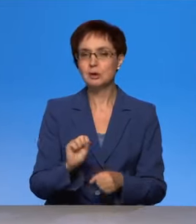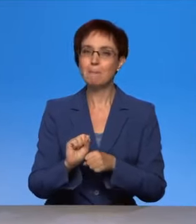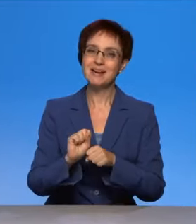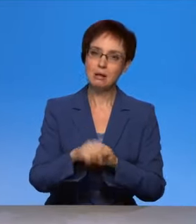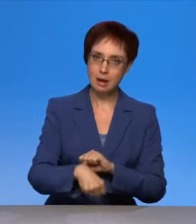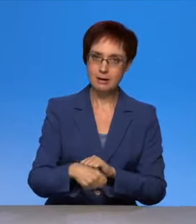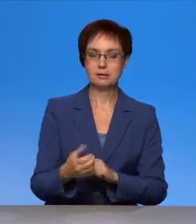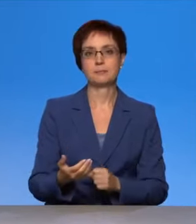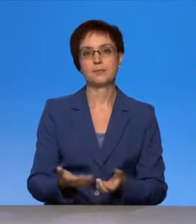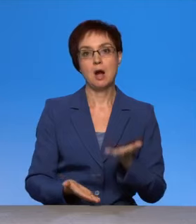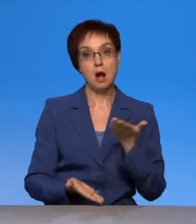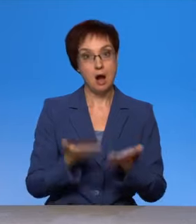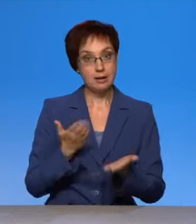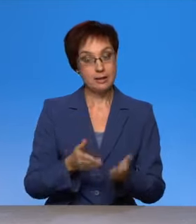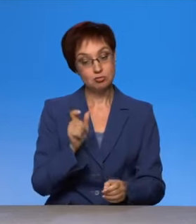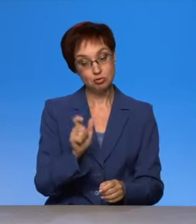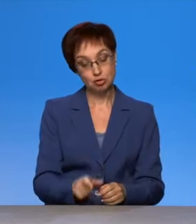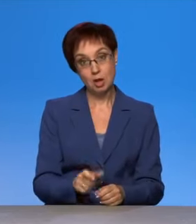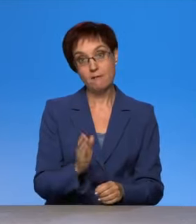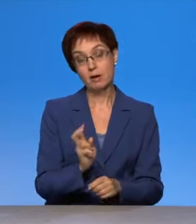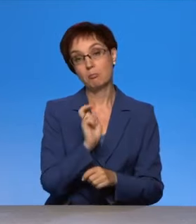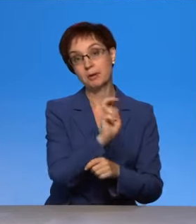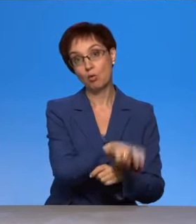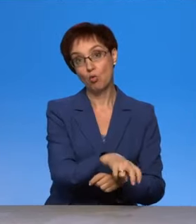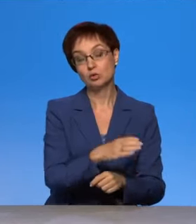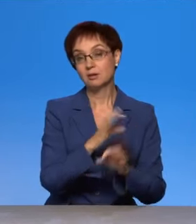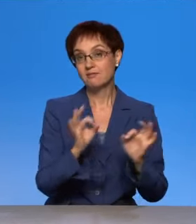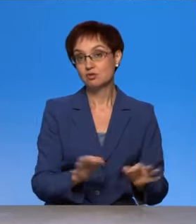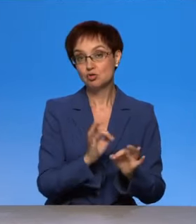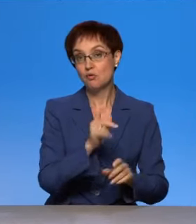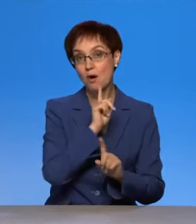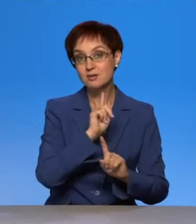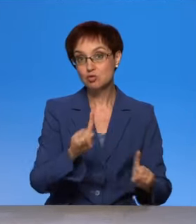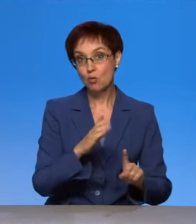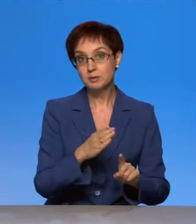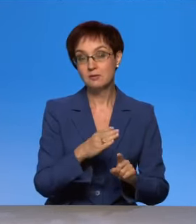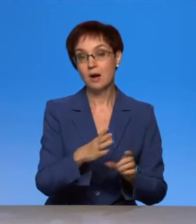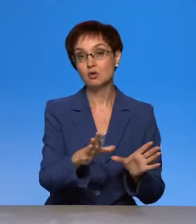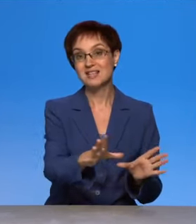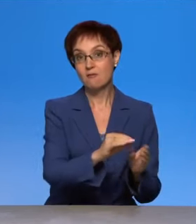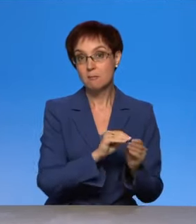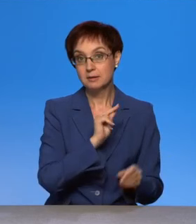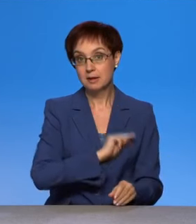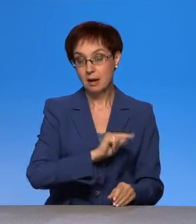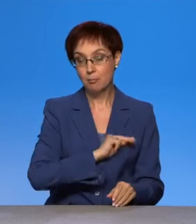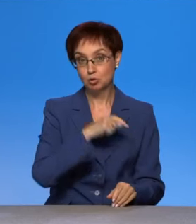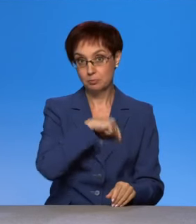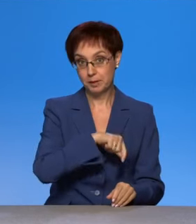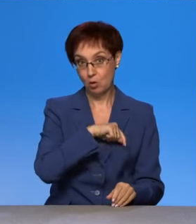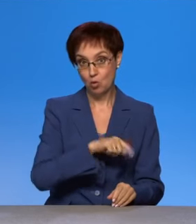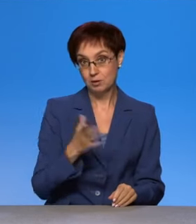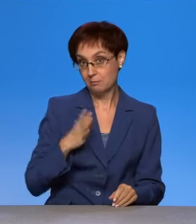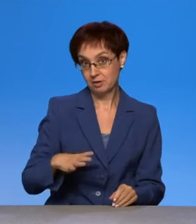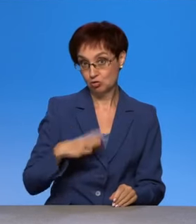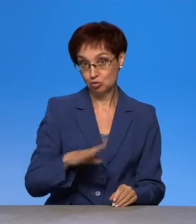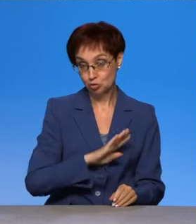остаточному признаку, ничего особенного не ожидая от этого взаимодействия с психологом, да, то тогда ничего страшного не